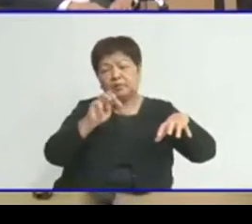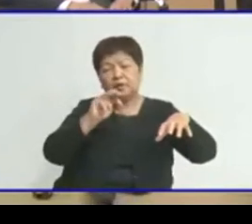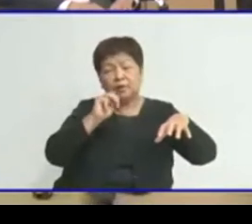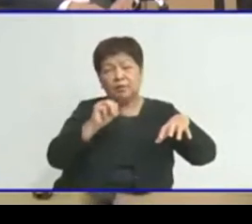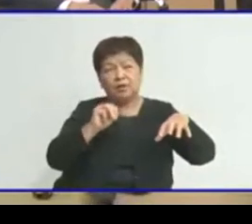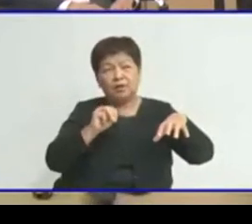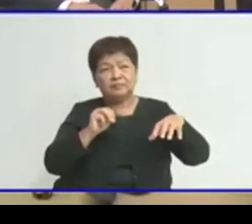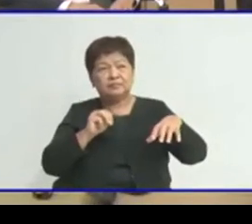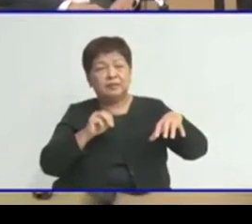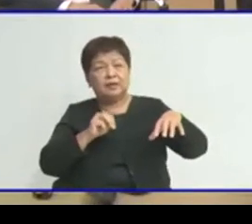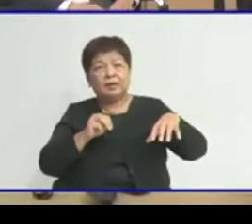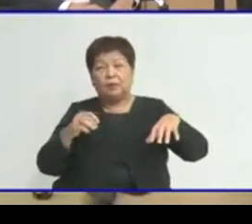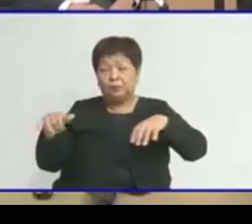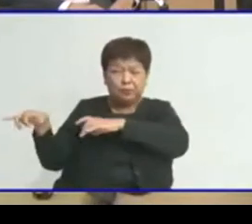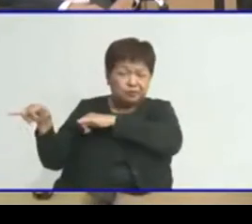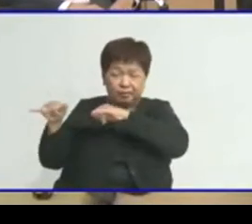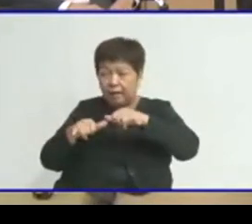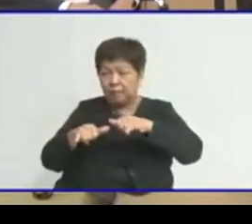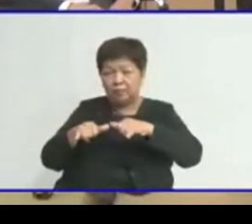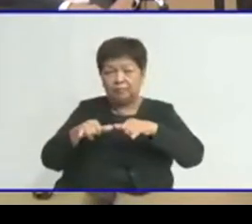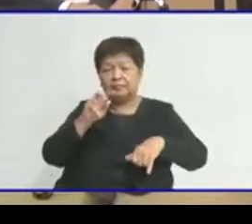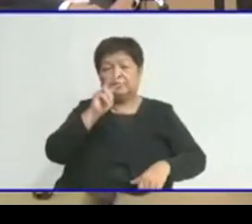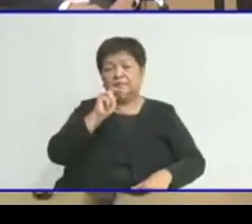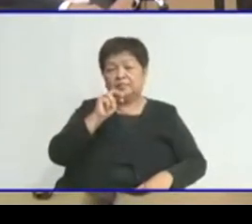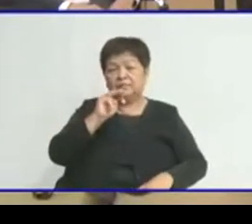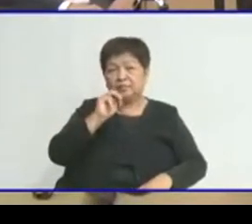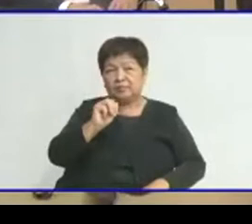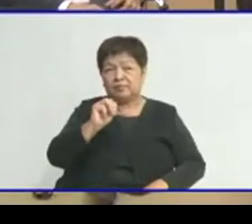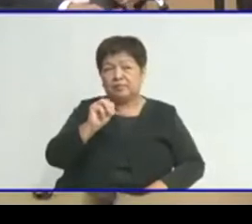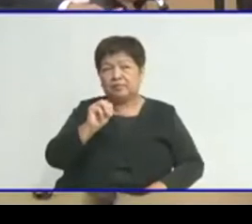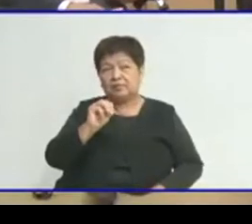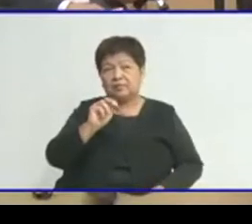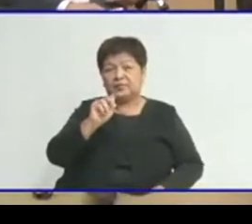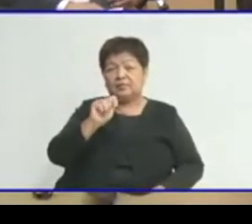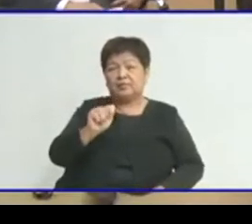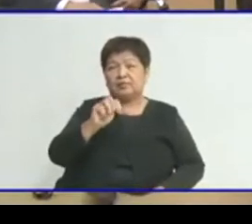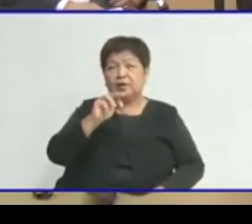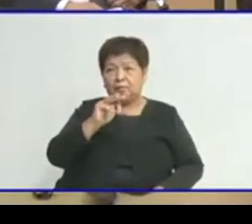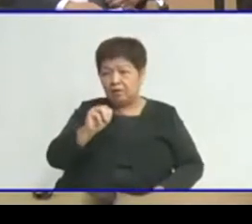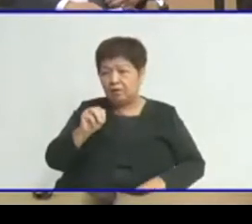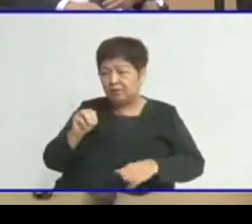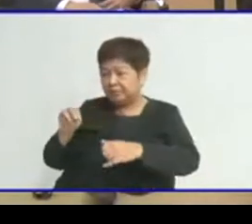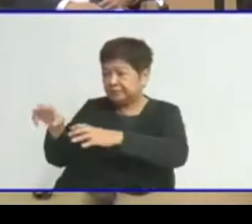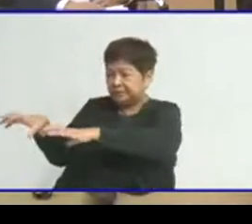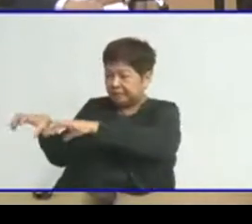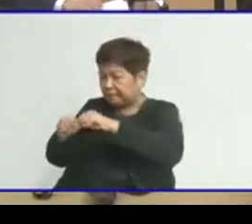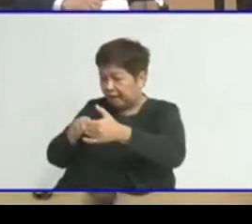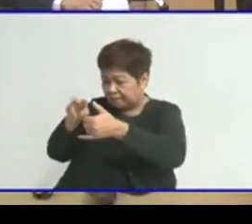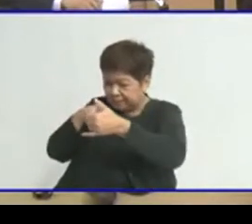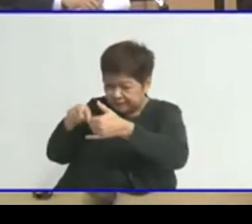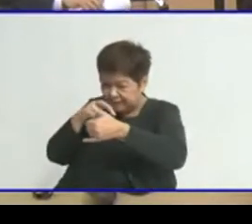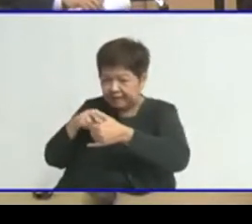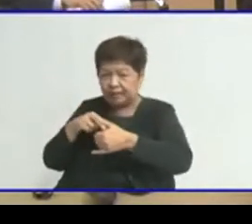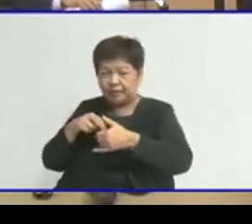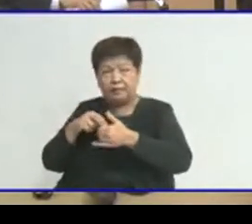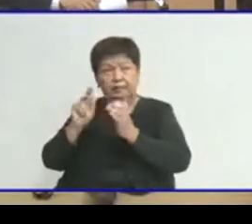ม.เนี่ยค่ะทำอะไรไปได้แล้วบ้างค่ะ What the immigration has been doing after